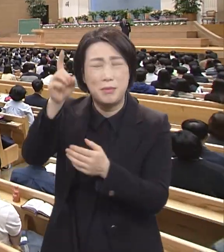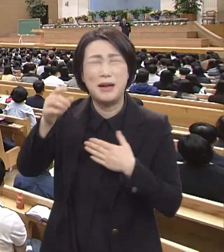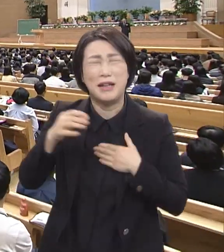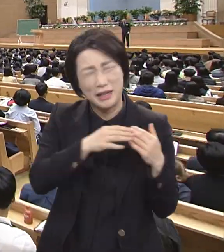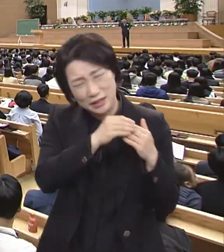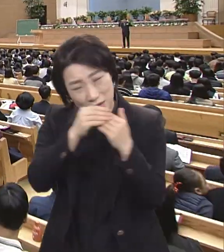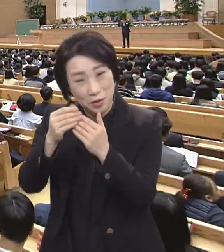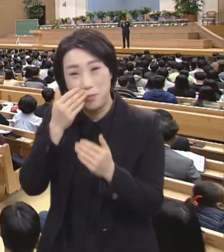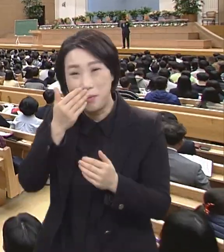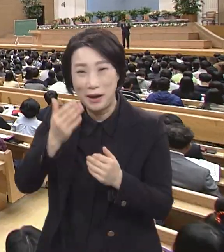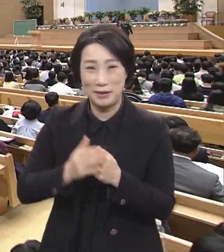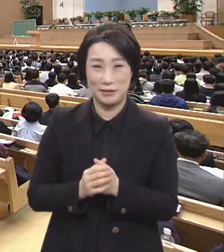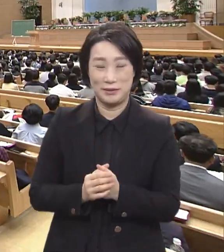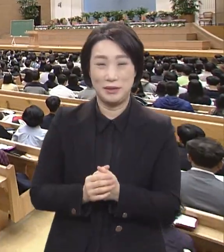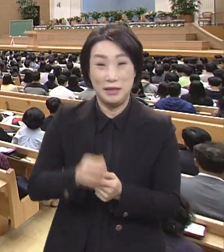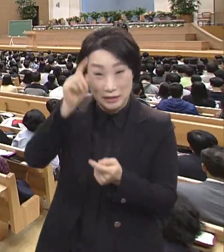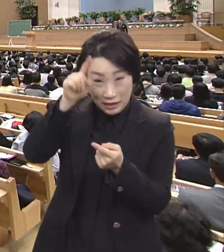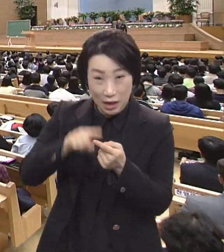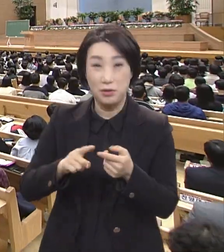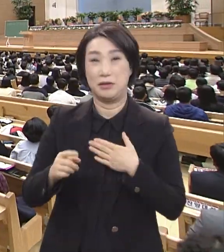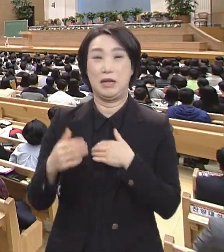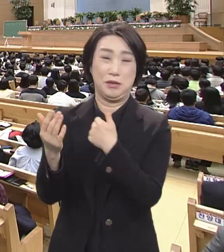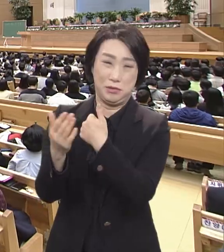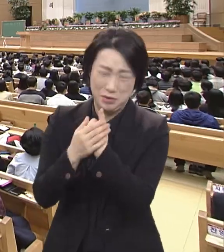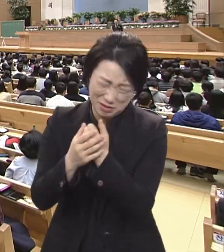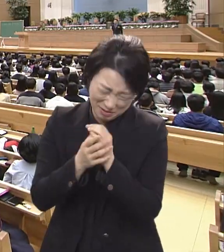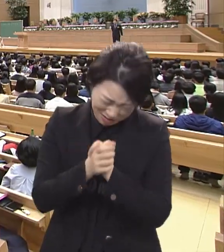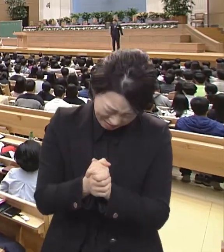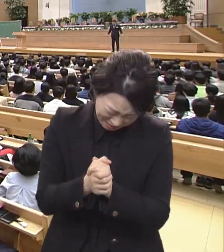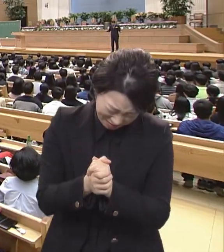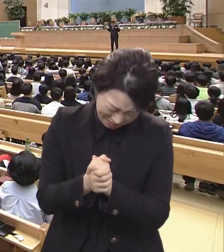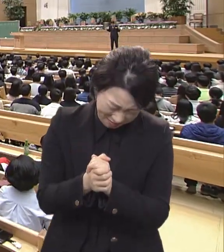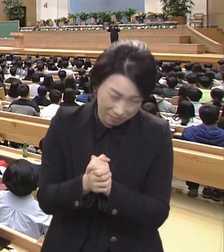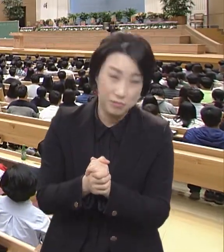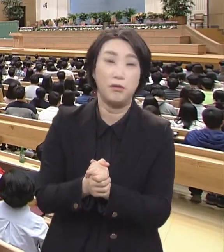가능하시니 그렇게 역사해 주시길 원합니다.